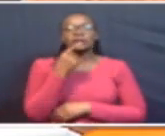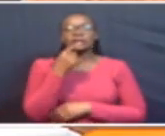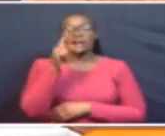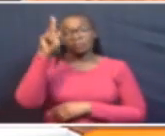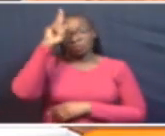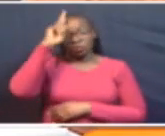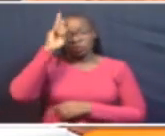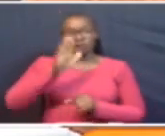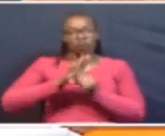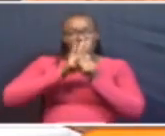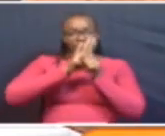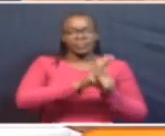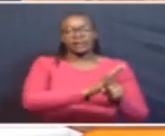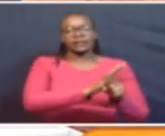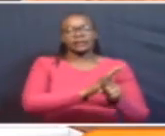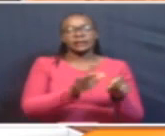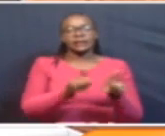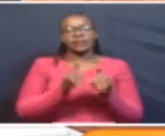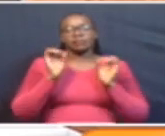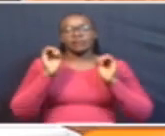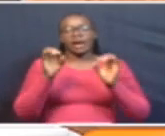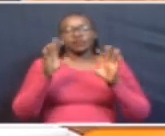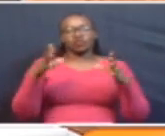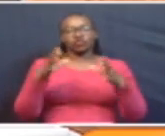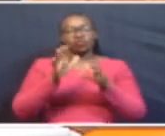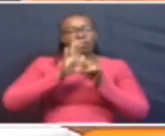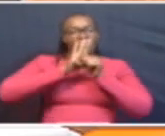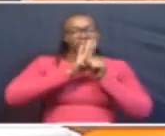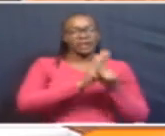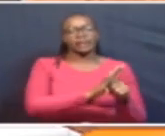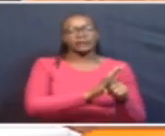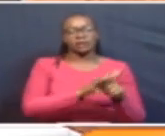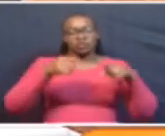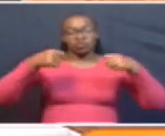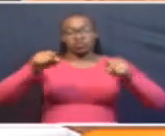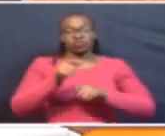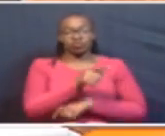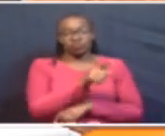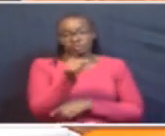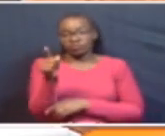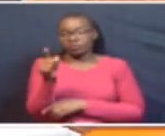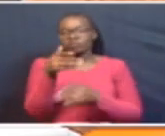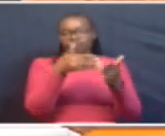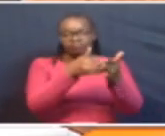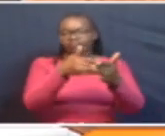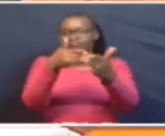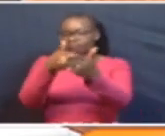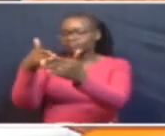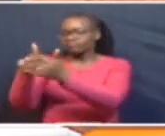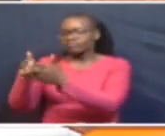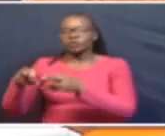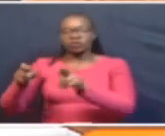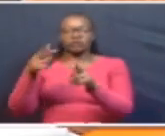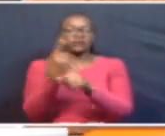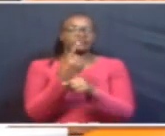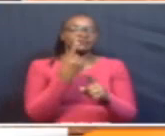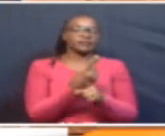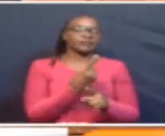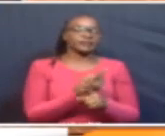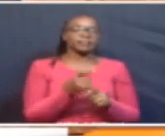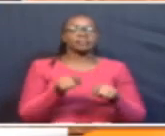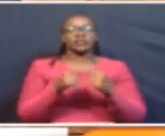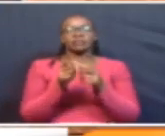maafisa wa polisi na wale wa kaunti ya Nairobi. Bodaboda hizo zilifunga sehemu mbalimbali za barabara na kutatiza usafiri kwa saa